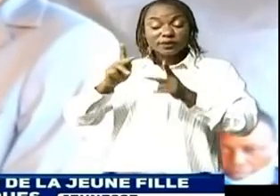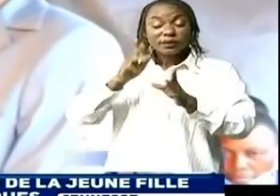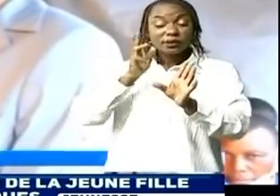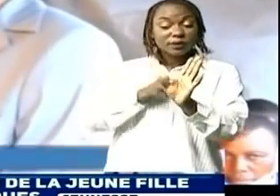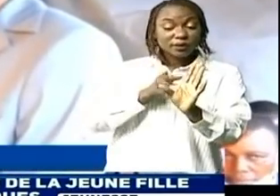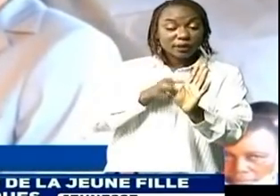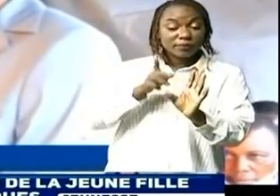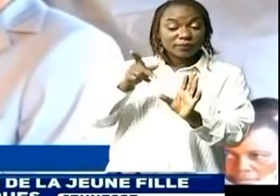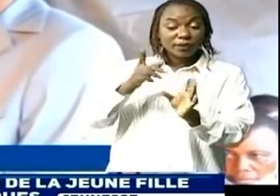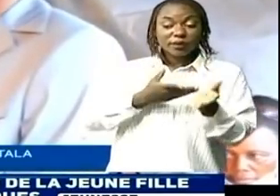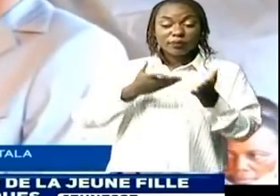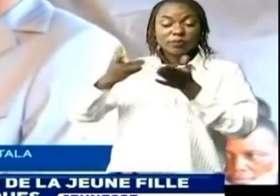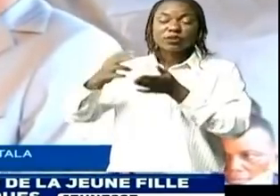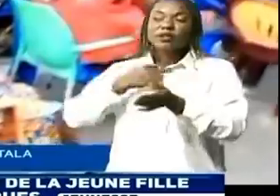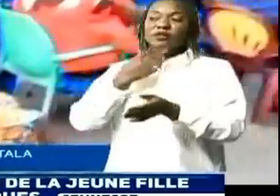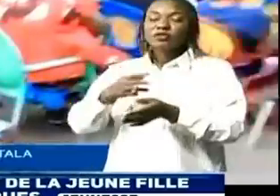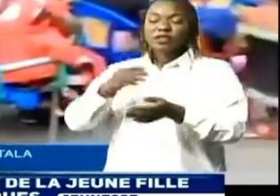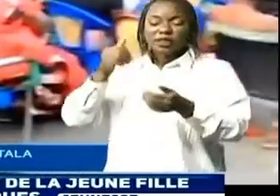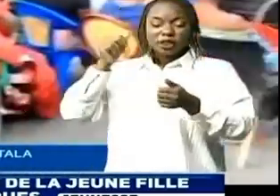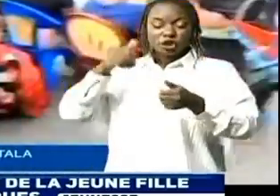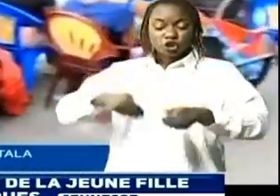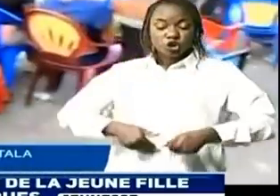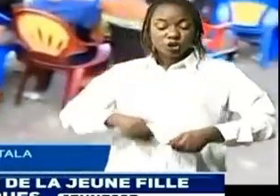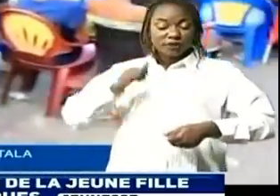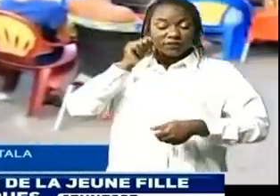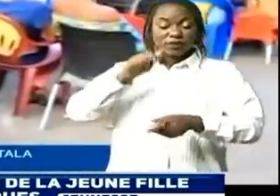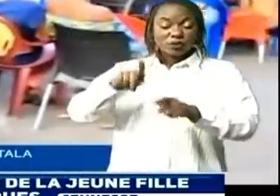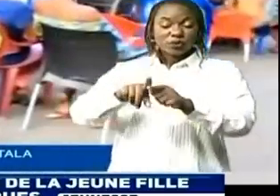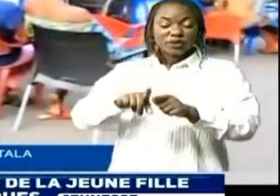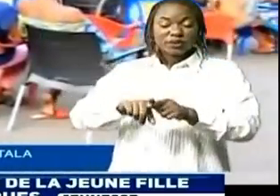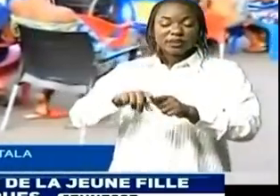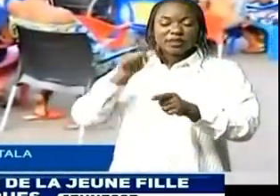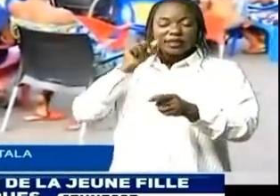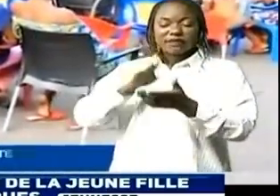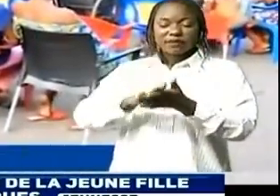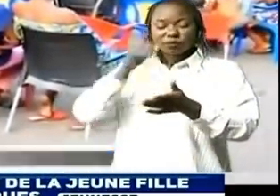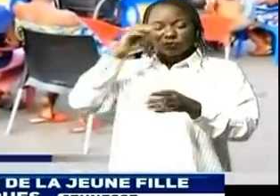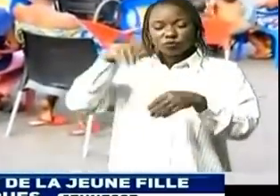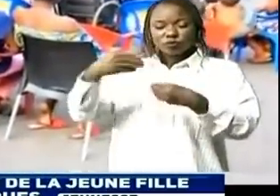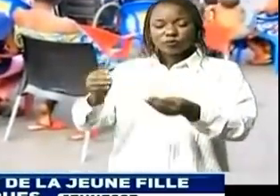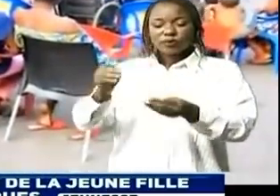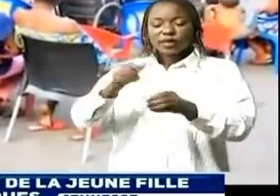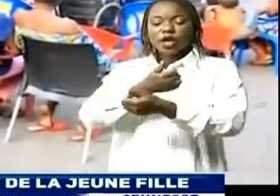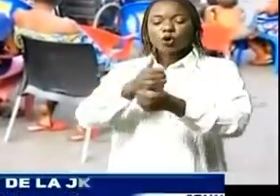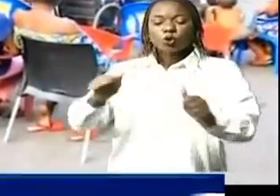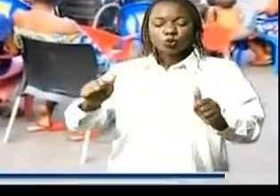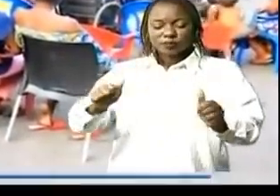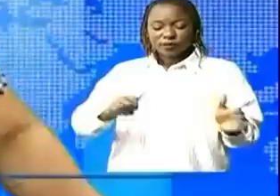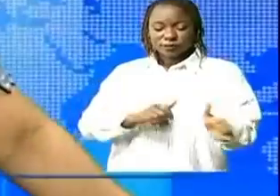porter la voix de la jeune fille et aussi de la femme pour assurer leur autonomisation.